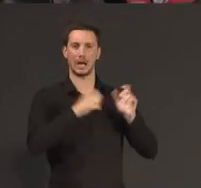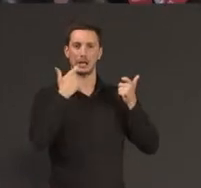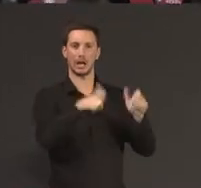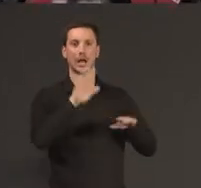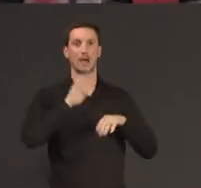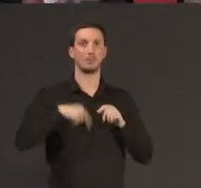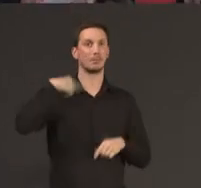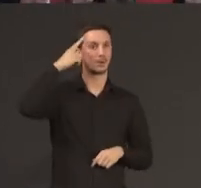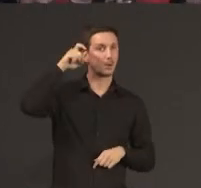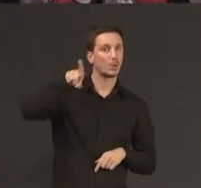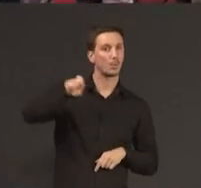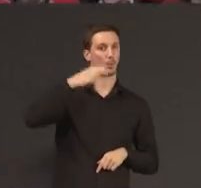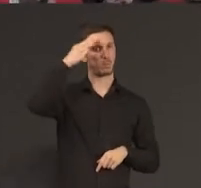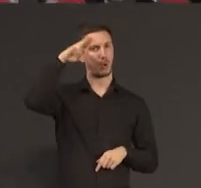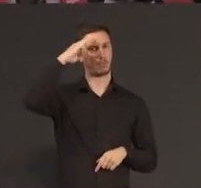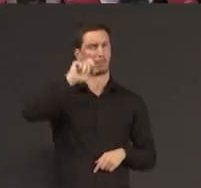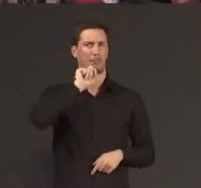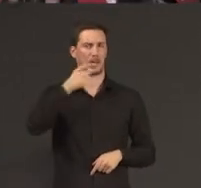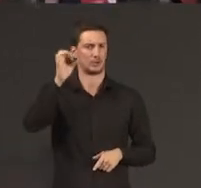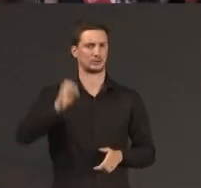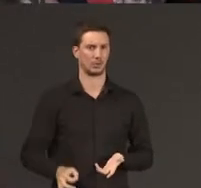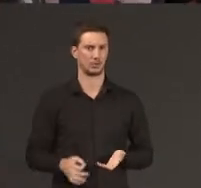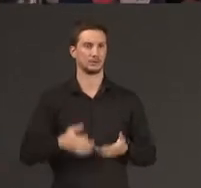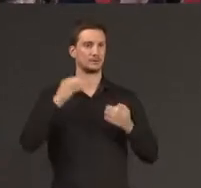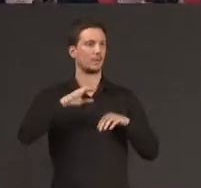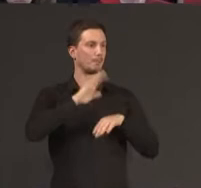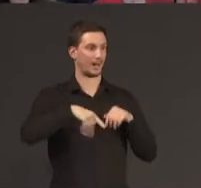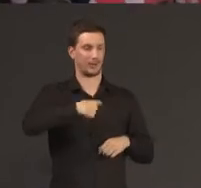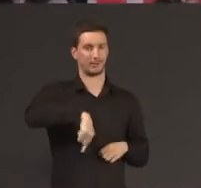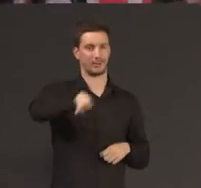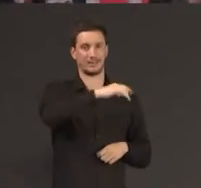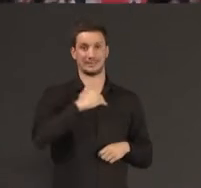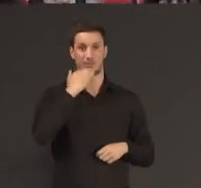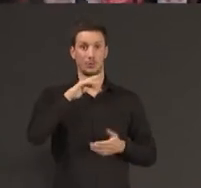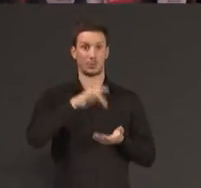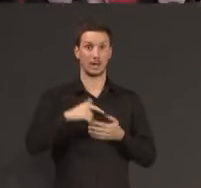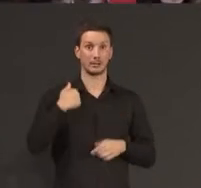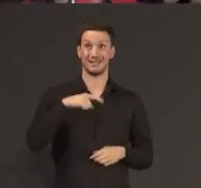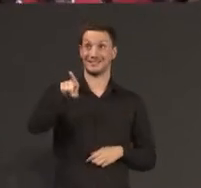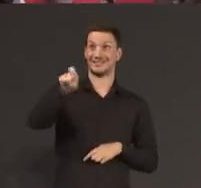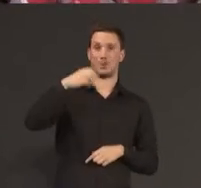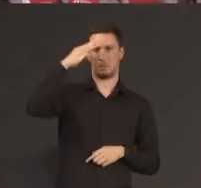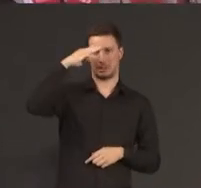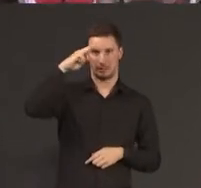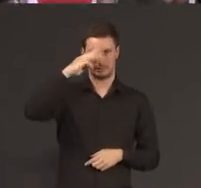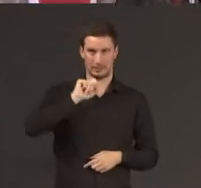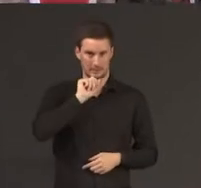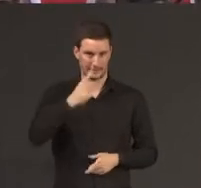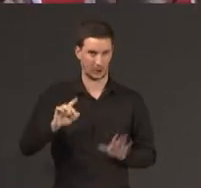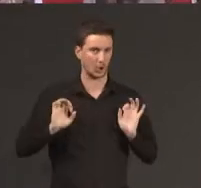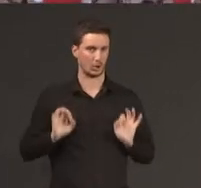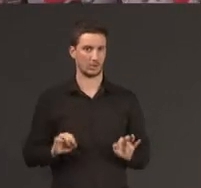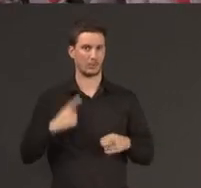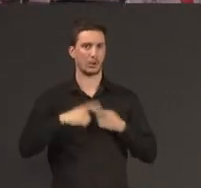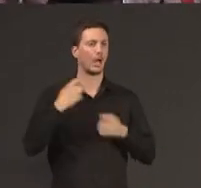millor opció. Estic segur que parlo per molts de nosaltres quan dic que no podria haver pres millor decisió, perquè, més enllà